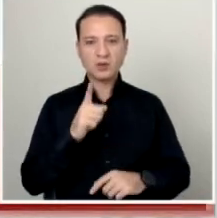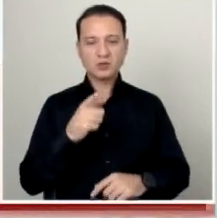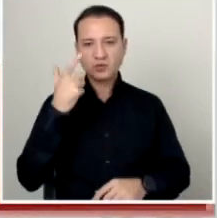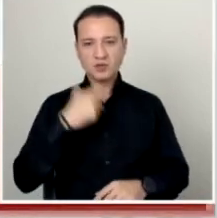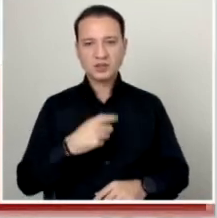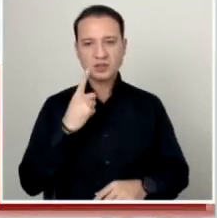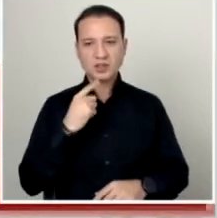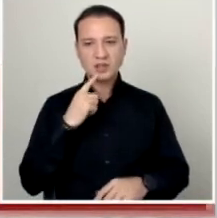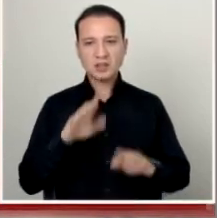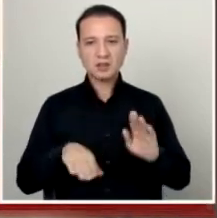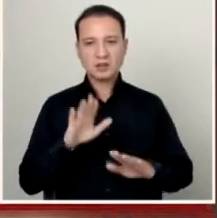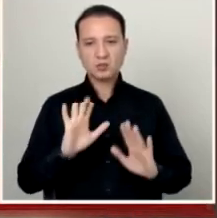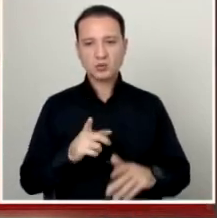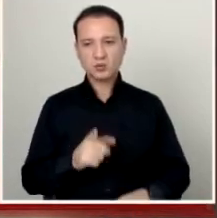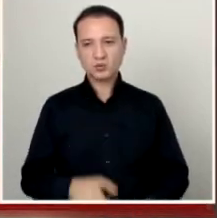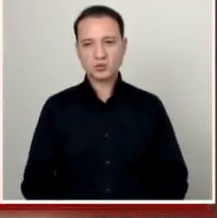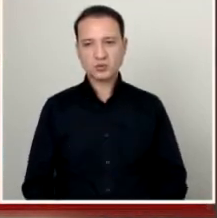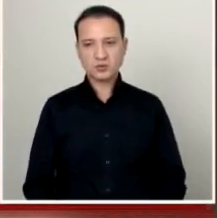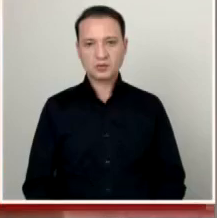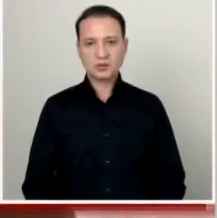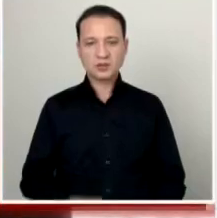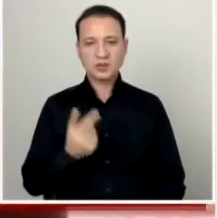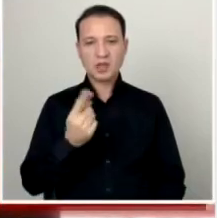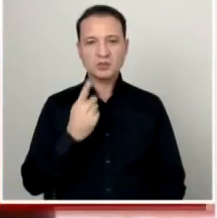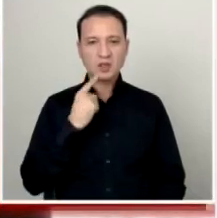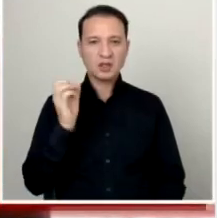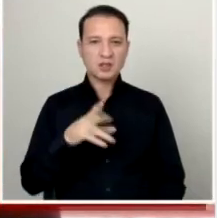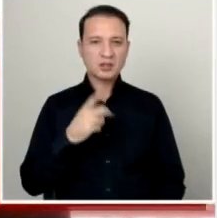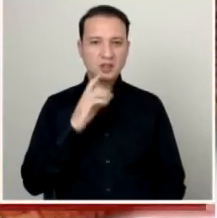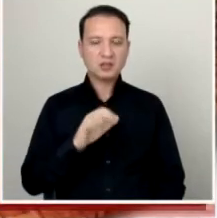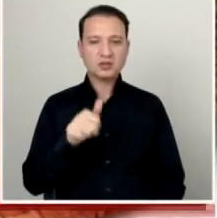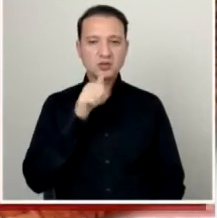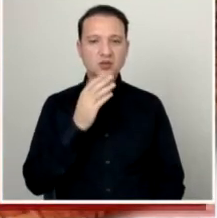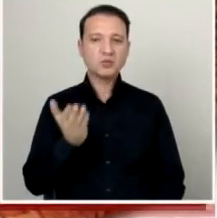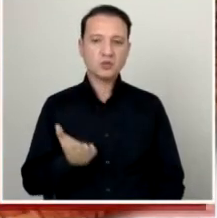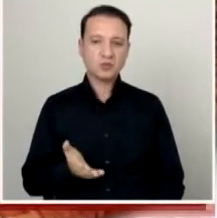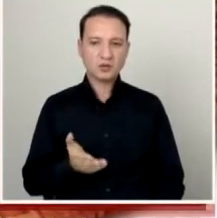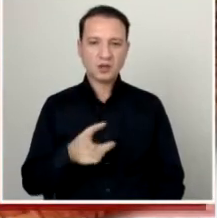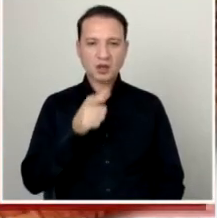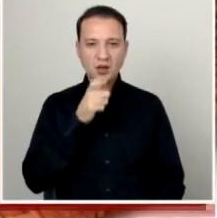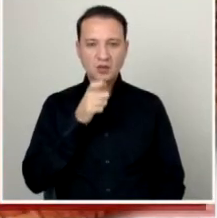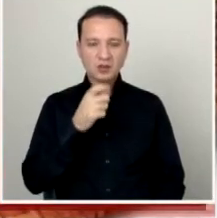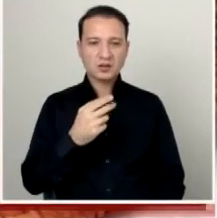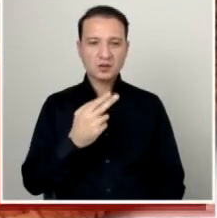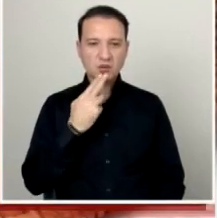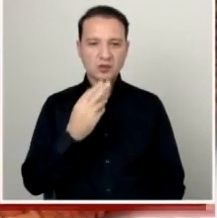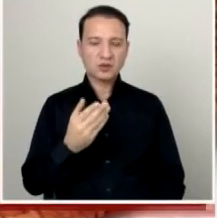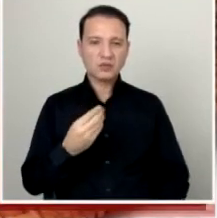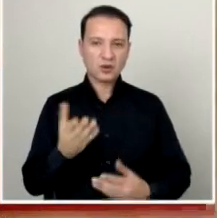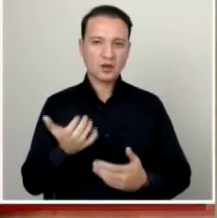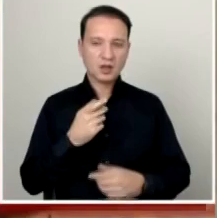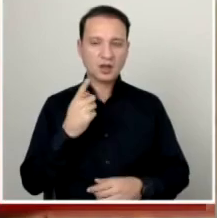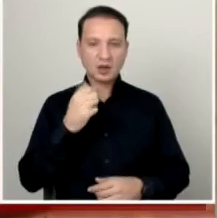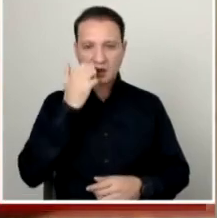şeker dengesini bozabiliyor. Yarım şeker atıyorum. Şekersiz içemiyorum yani. Kahvede çikolata veriyorlar, alıyorum. Kan şekeri ne